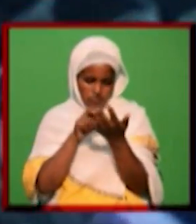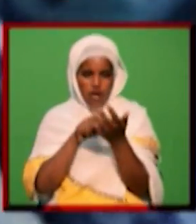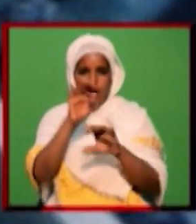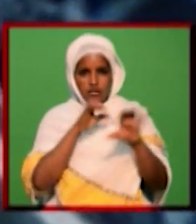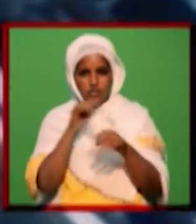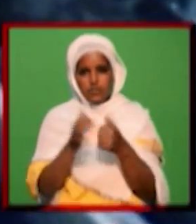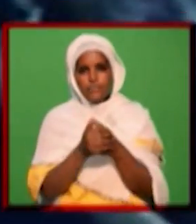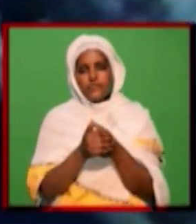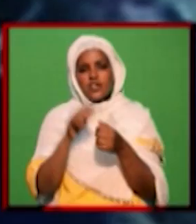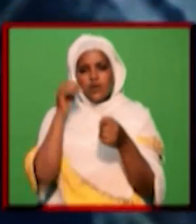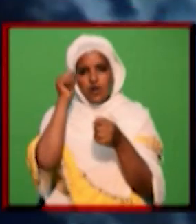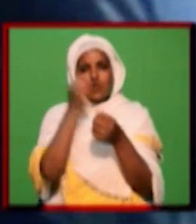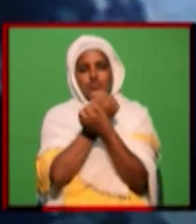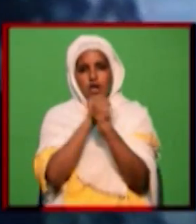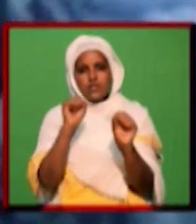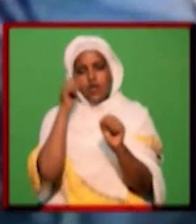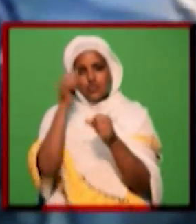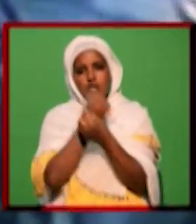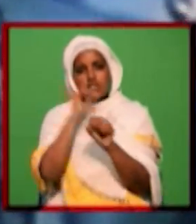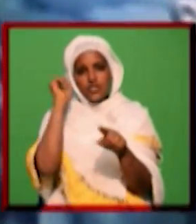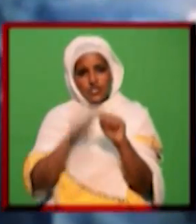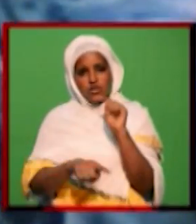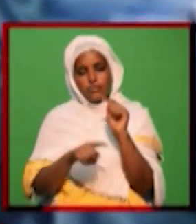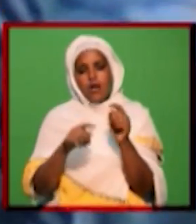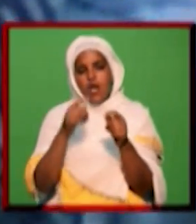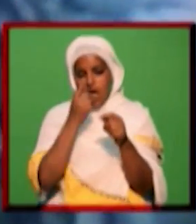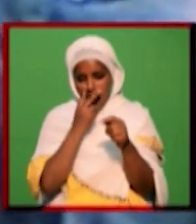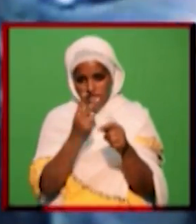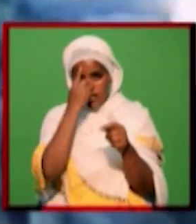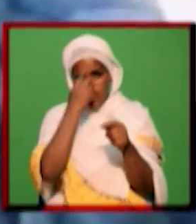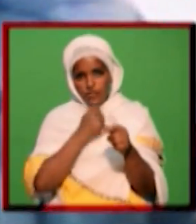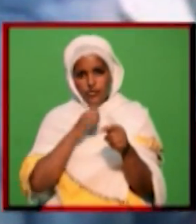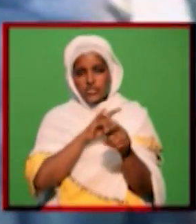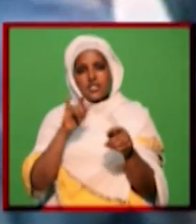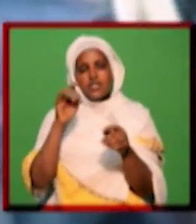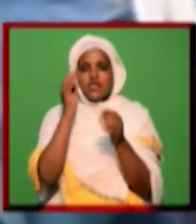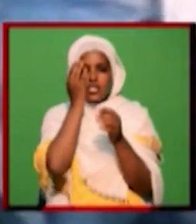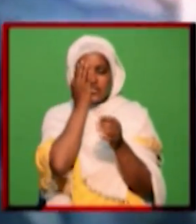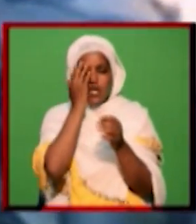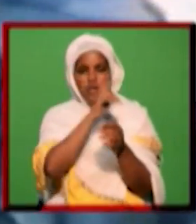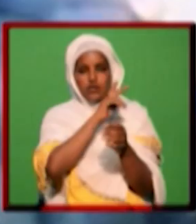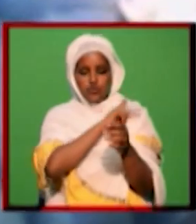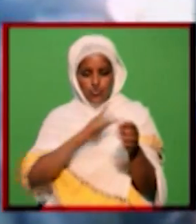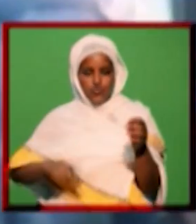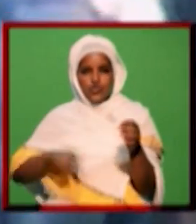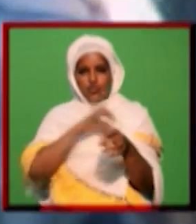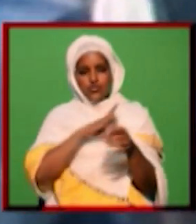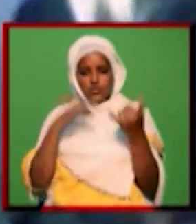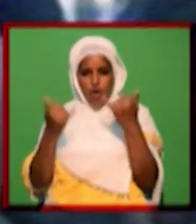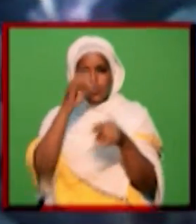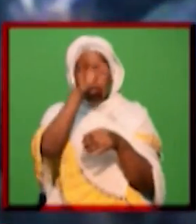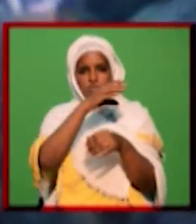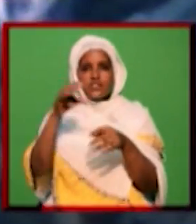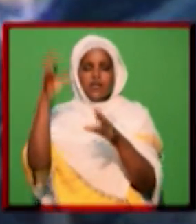አይደግምም። ሌሎችን አዳነ ራሱን ሊያድን አይችልም። አይተን እናምንበት ዘንድ የእስራኤል ንጉሥ ክርስቶስ አሁን ከመስቀል ይውረድ